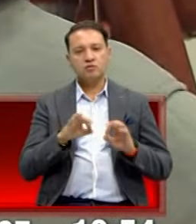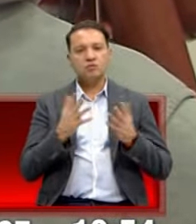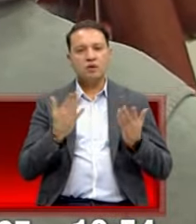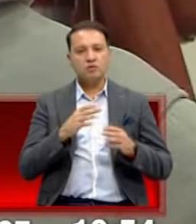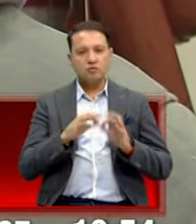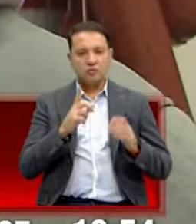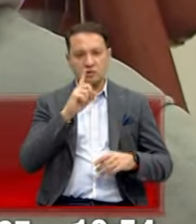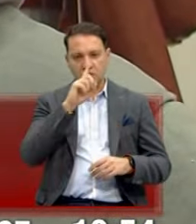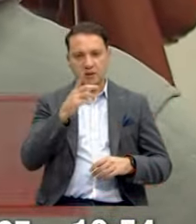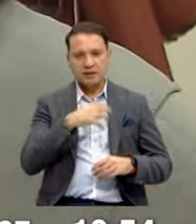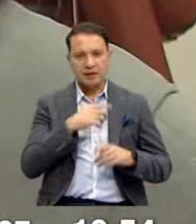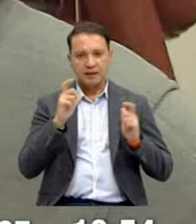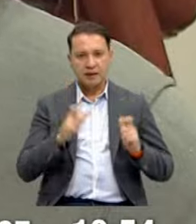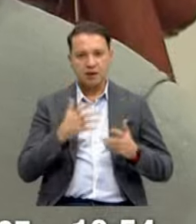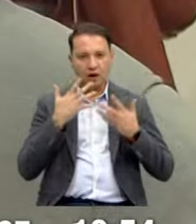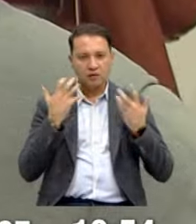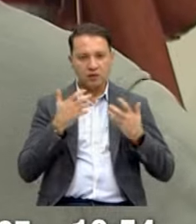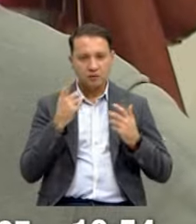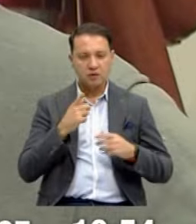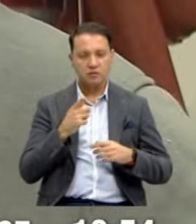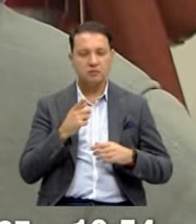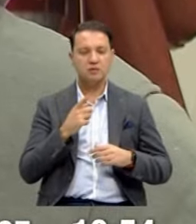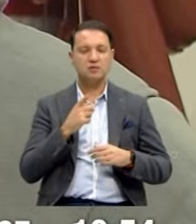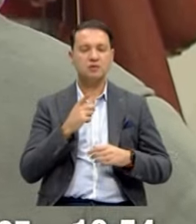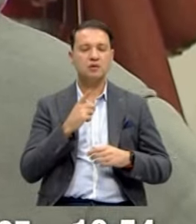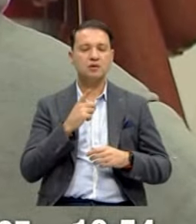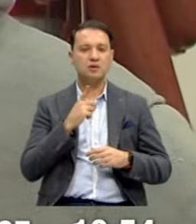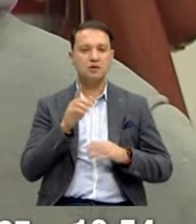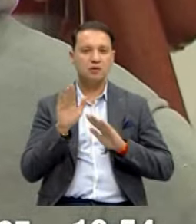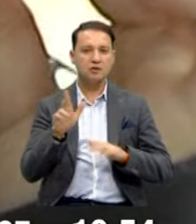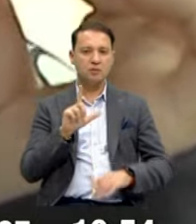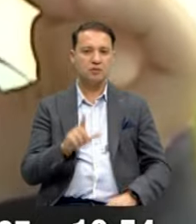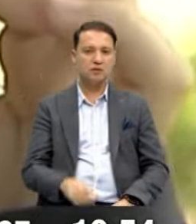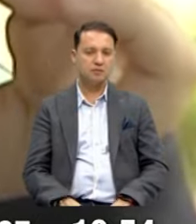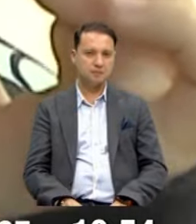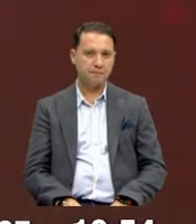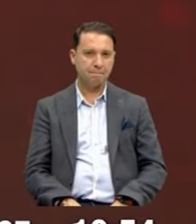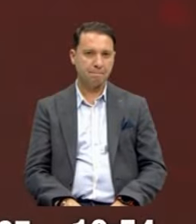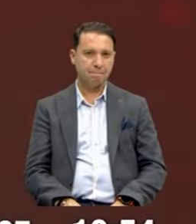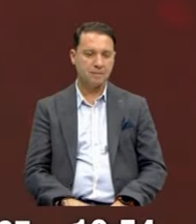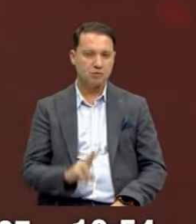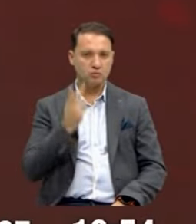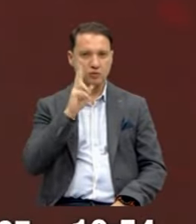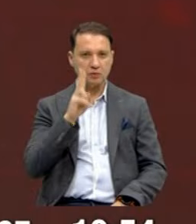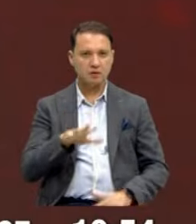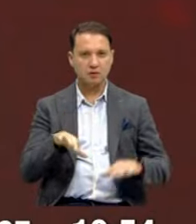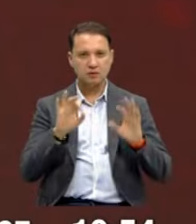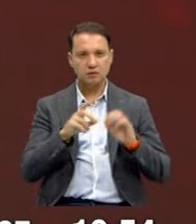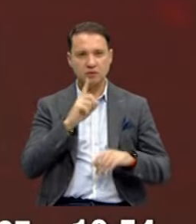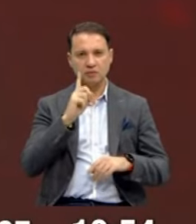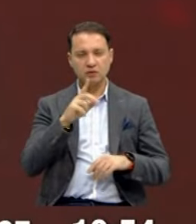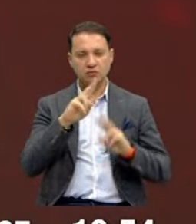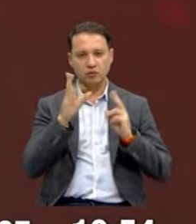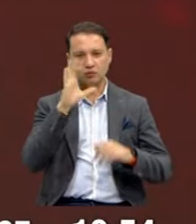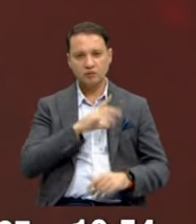Çözüm sadece kendi yerli besicimizi, kendi hayvancımızı desteklemek. İlginç görüntülerden